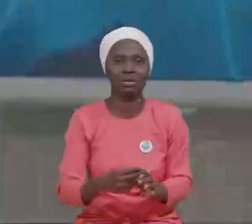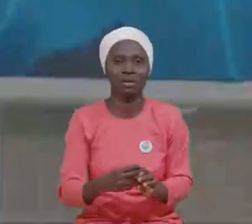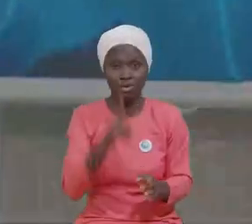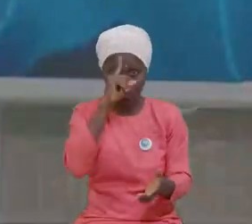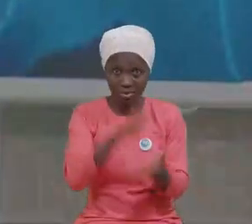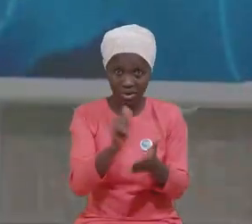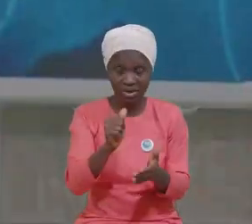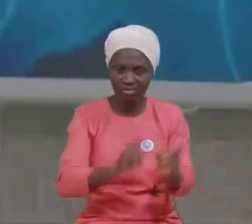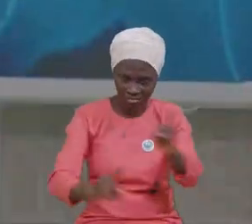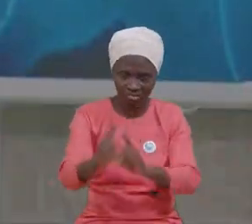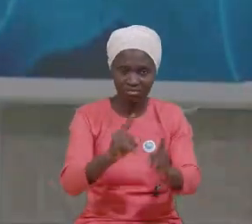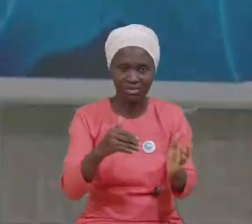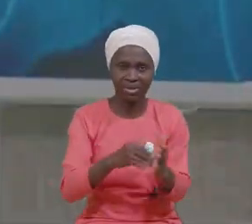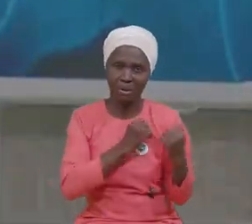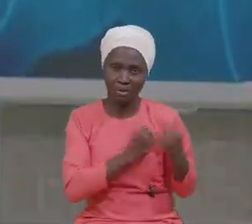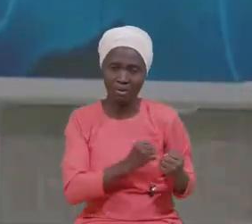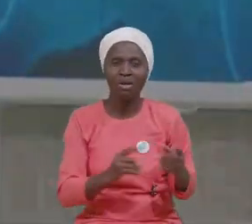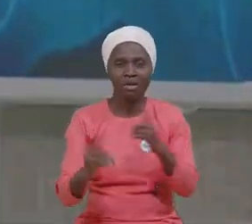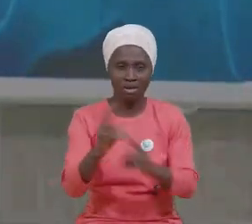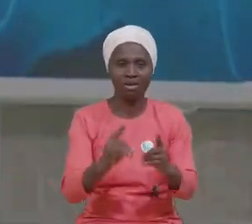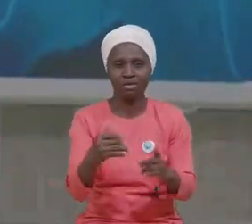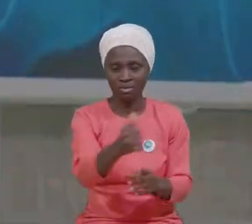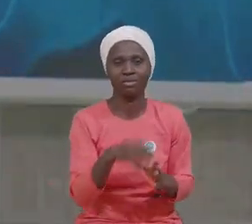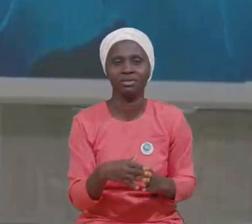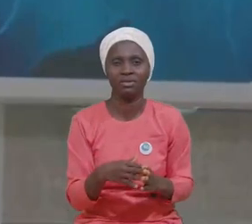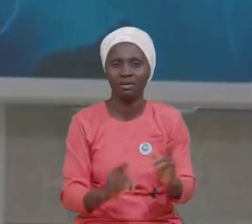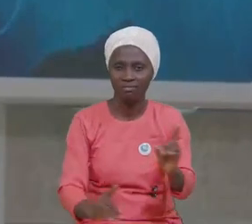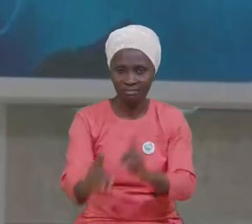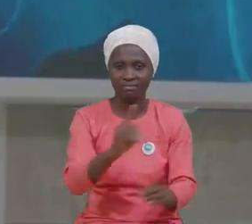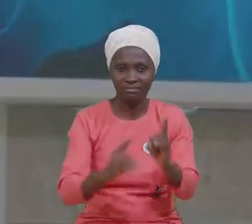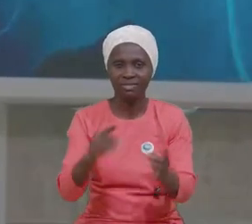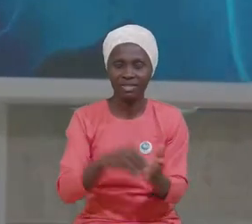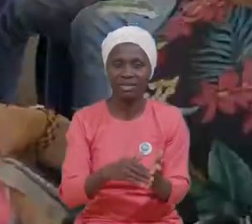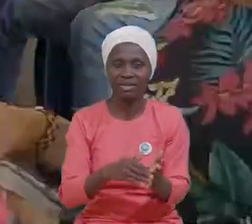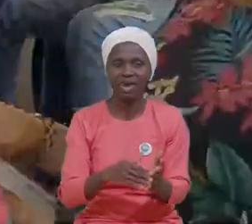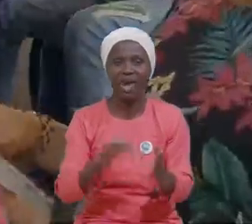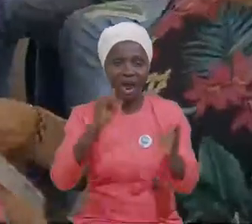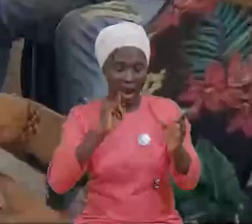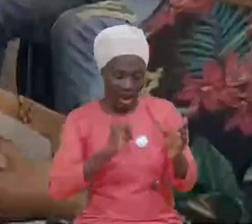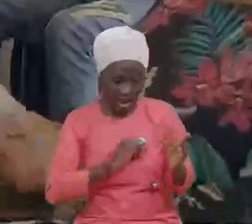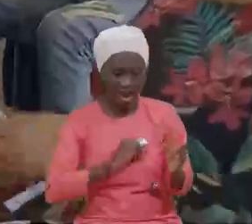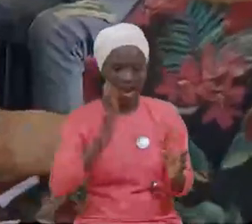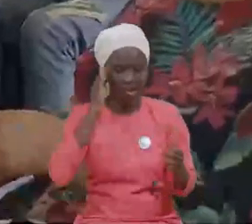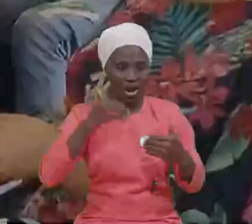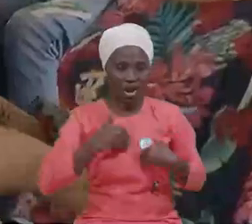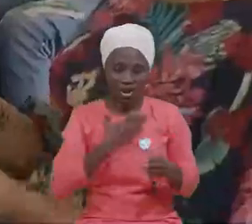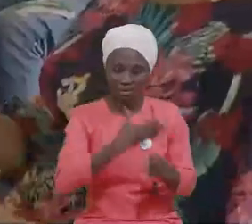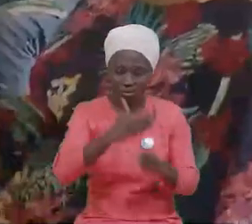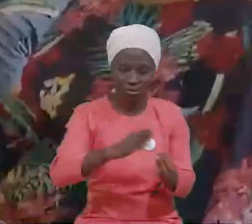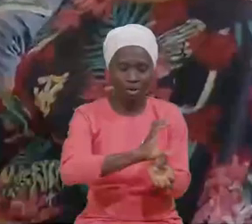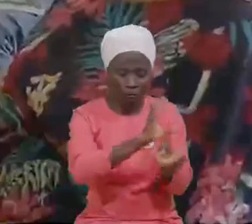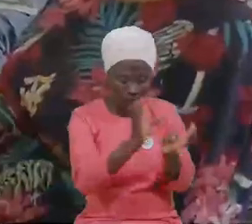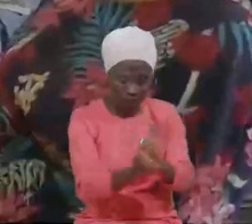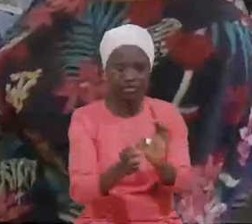Tu ne crois pas tel que tu parles là, hein? Tu ne crois pas que tu vas avoir une conversion totale. Répète-le encore.